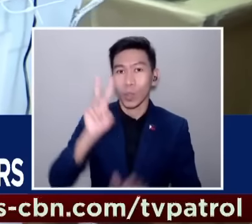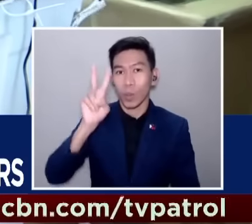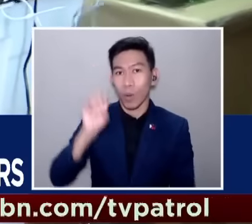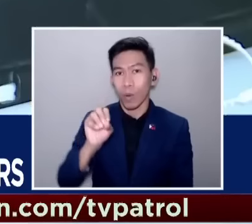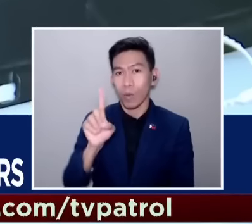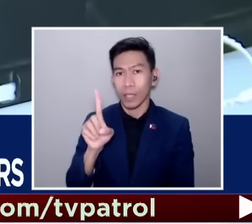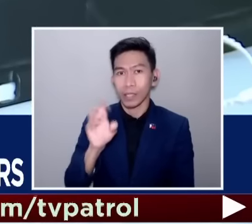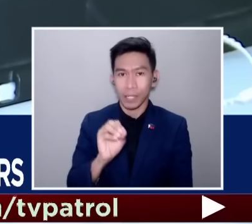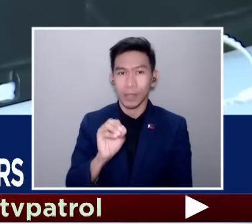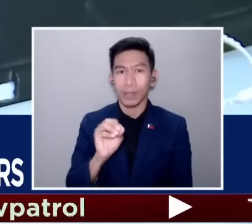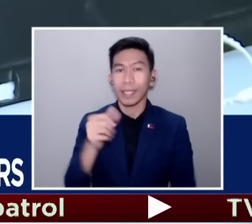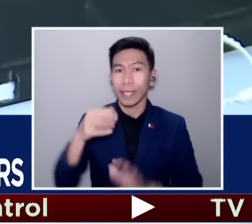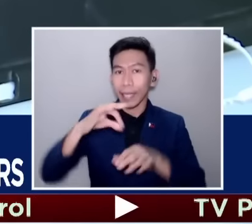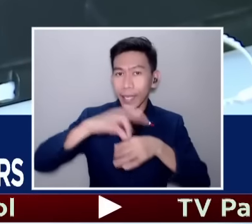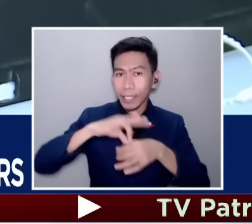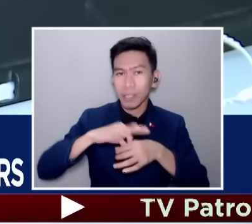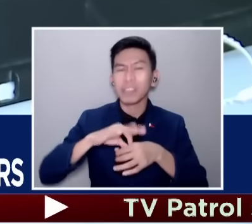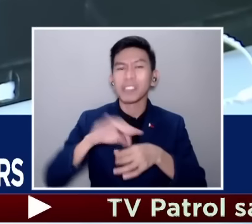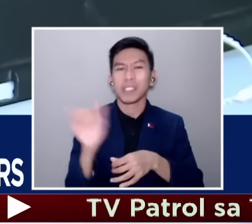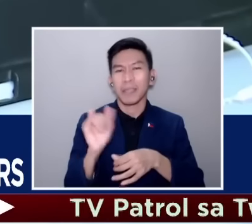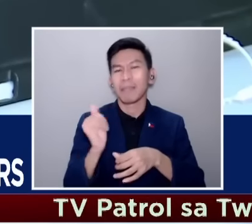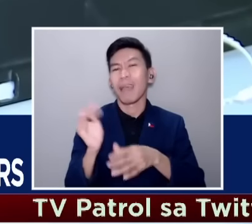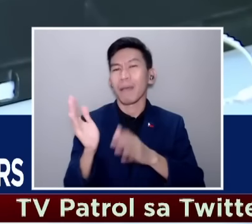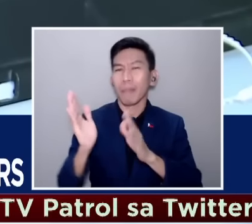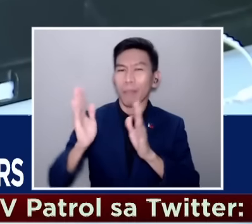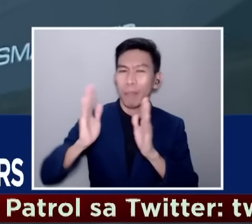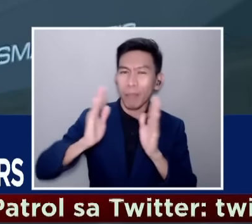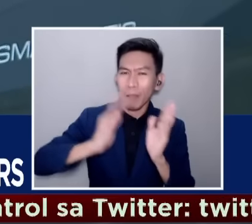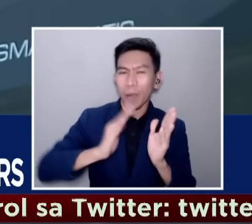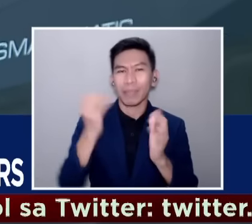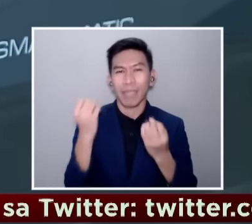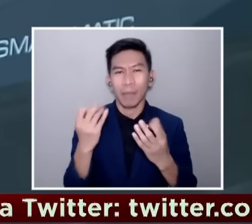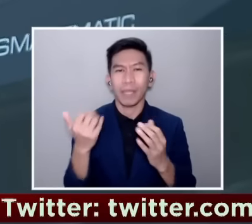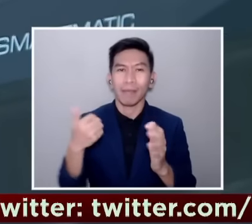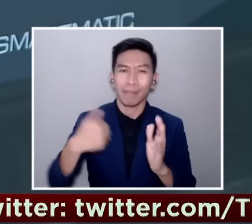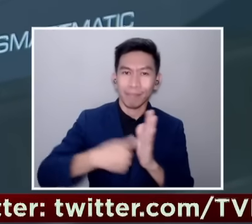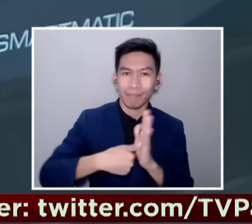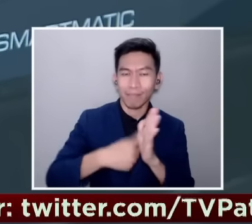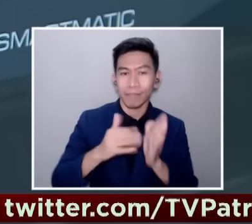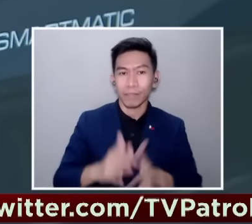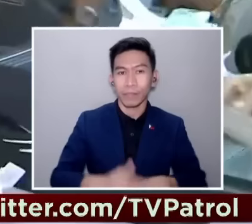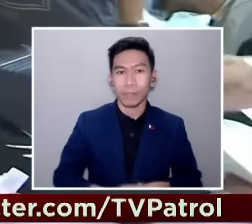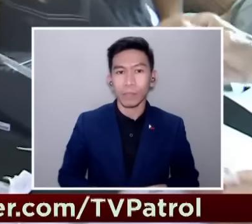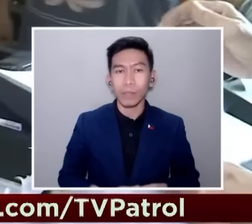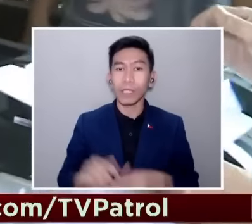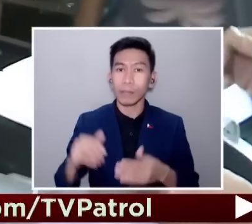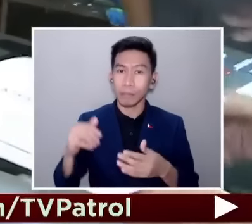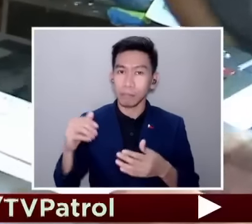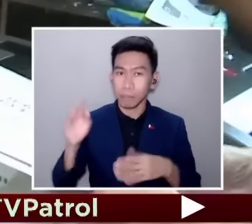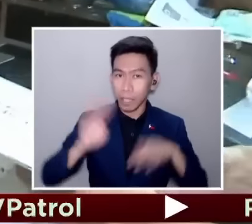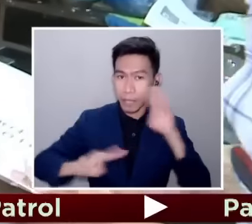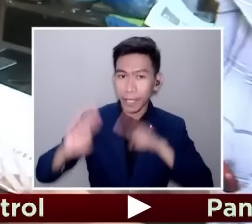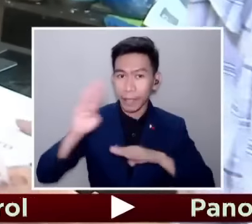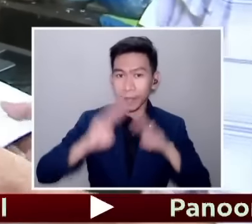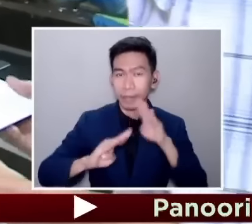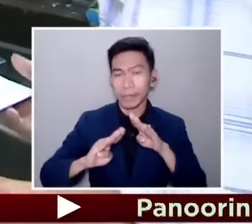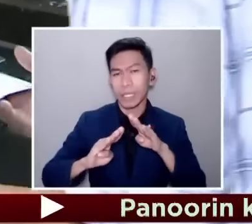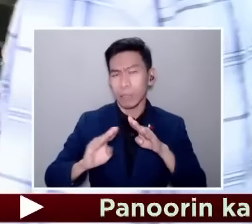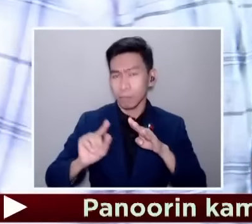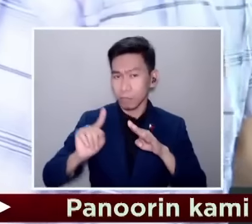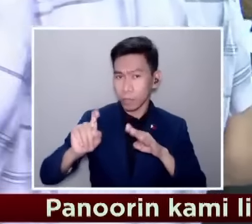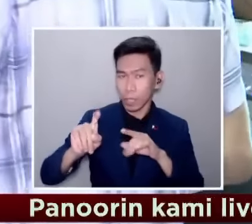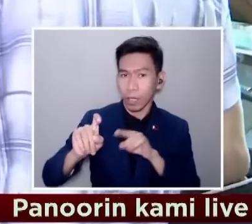dahil sa dami ng mga botante. Henry. Ang problema rin yung disenfranchisement. Meron ka bang mga na-monitor na mga nawalang gana na lang